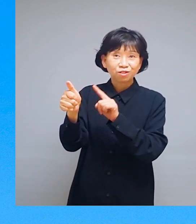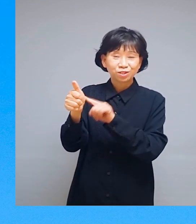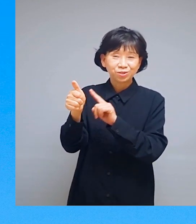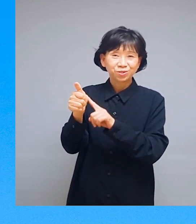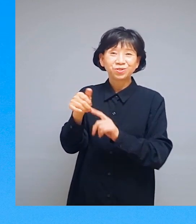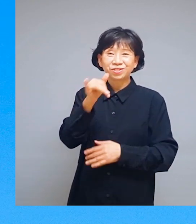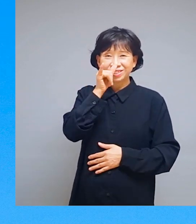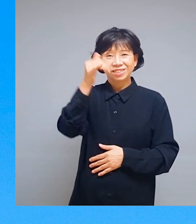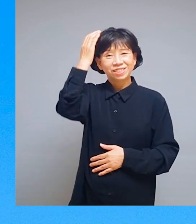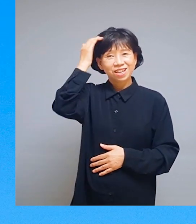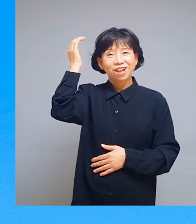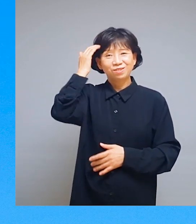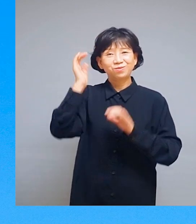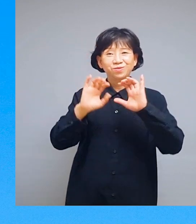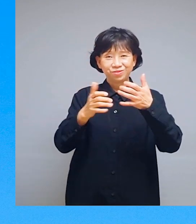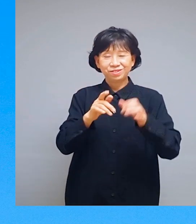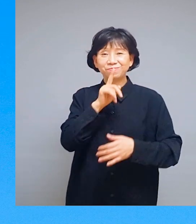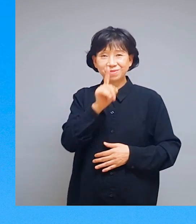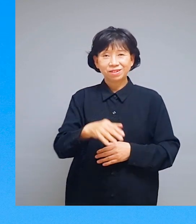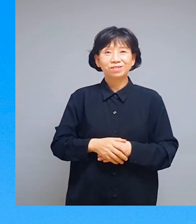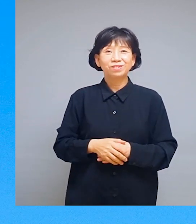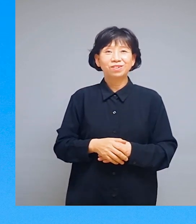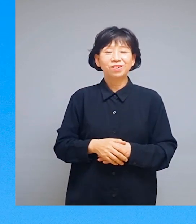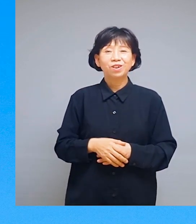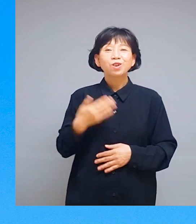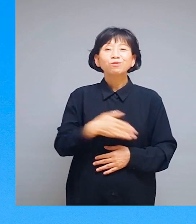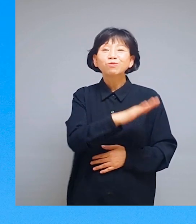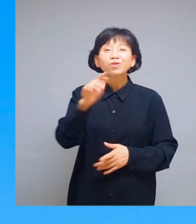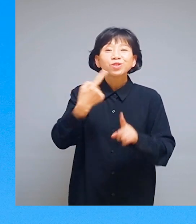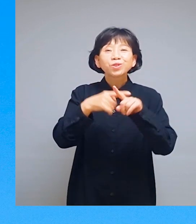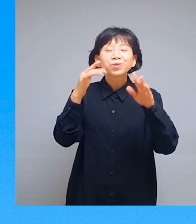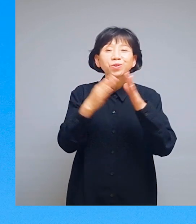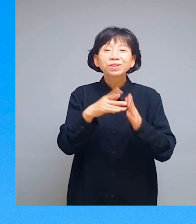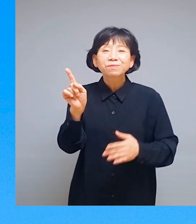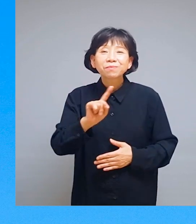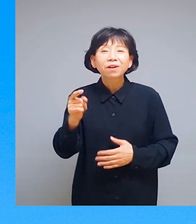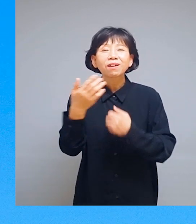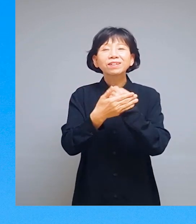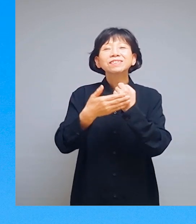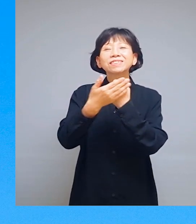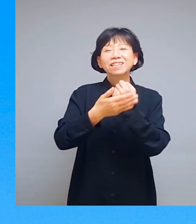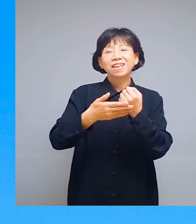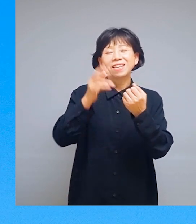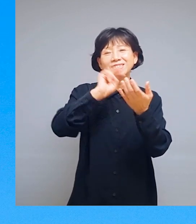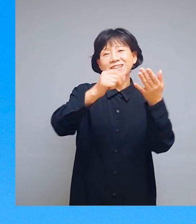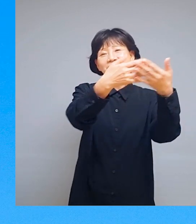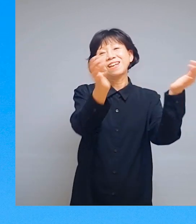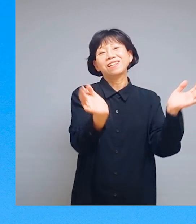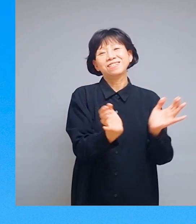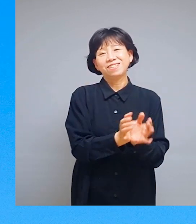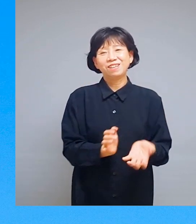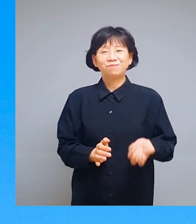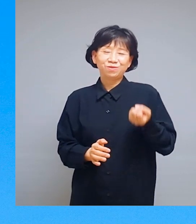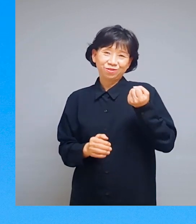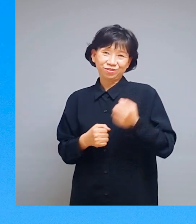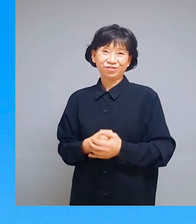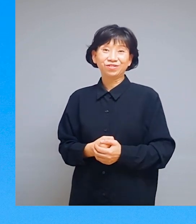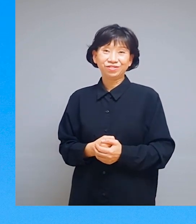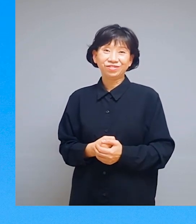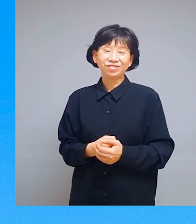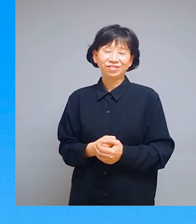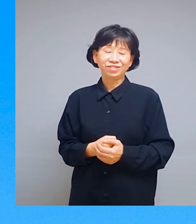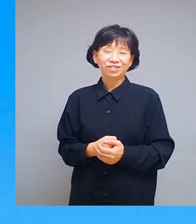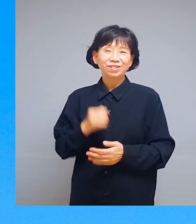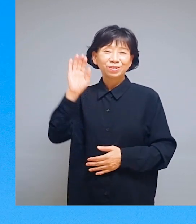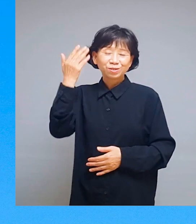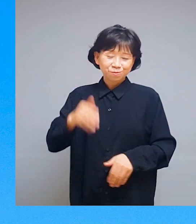찬양 너무 감사합니다. 우리 앞에 꽃이 폈어요, 꽃이. 그렇죠. 네. 그 예전에는 이렇게 꽃 있는 것도 좀 거시기 하고